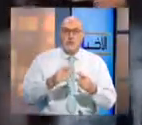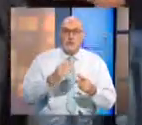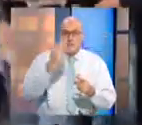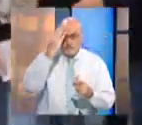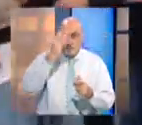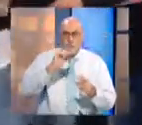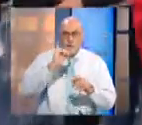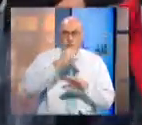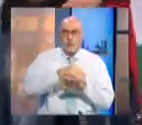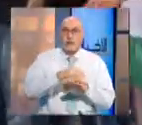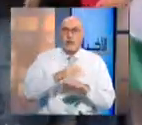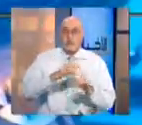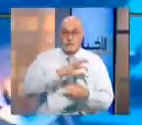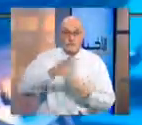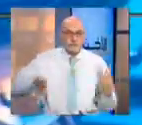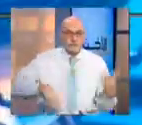الداخلية الملتهبة.